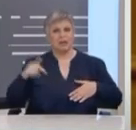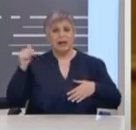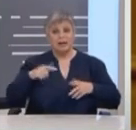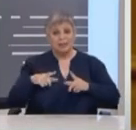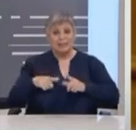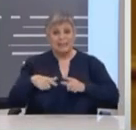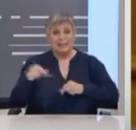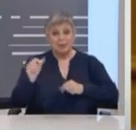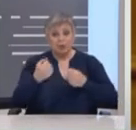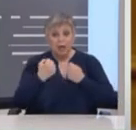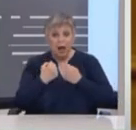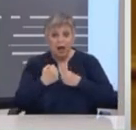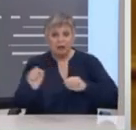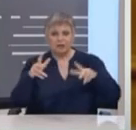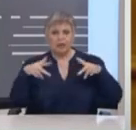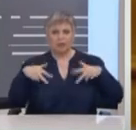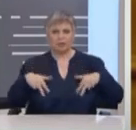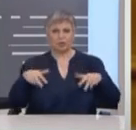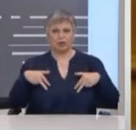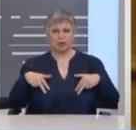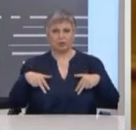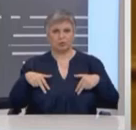Ευρωπαϊκής Ένωσης, αν δεν είναι αυτός ο πυρήνας, ποιος είναι?